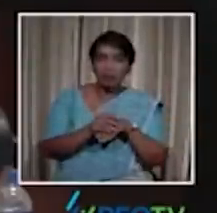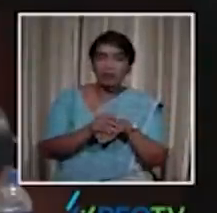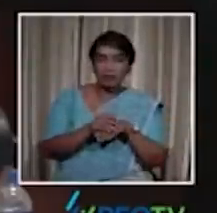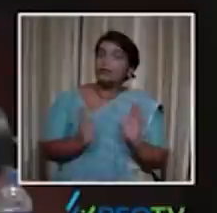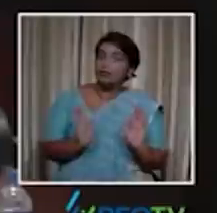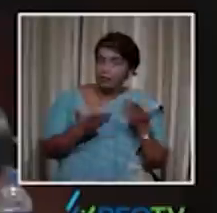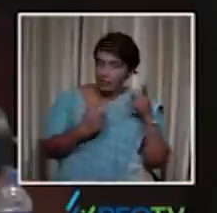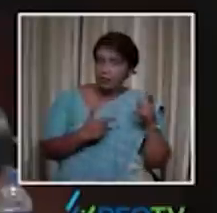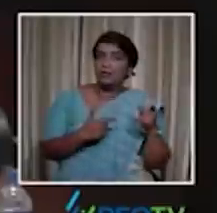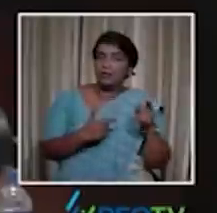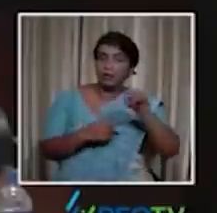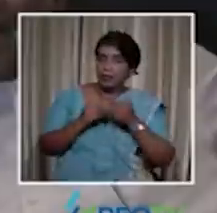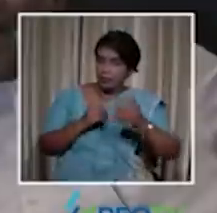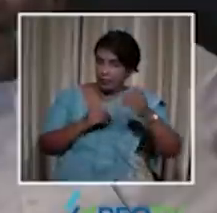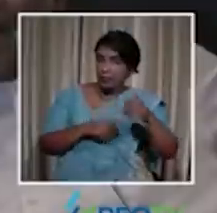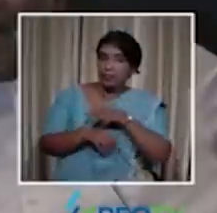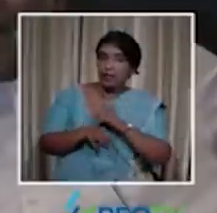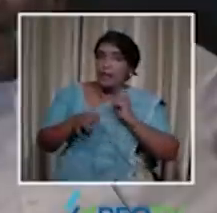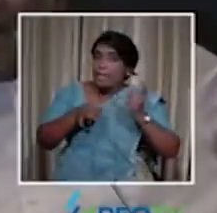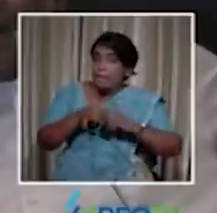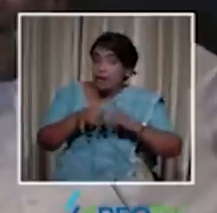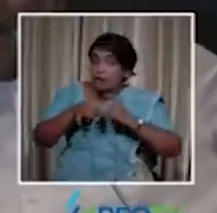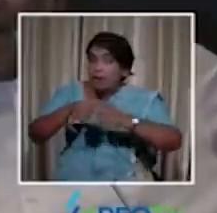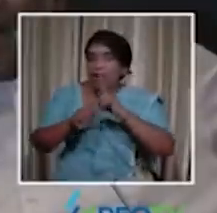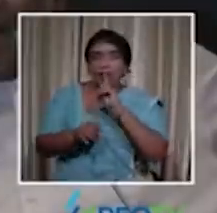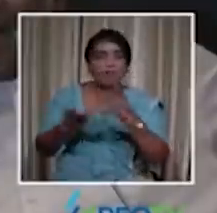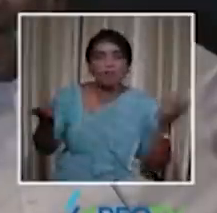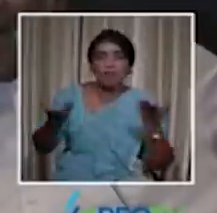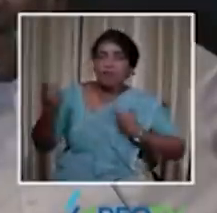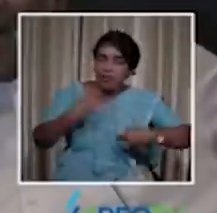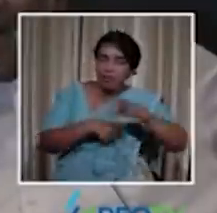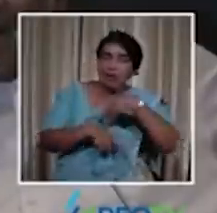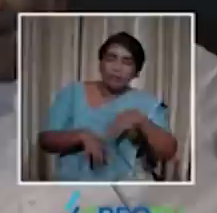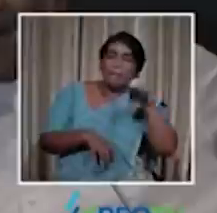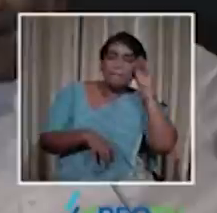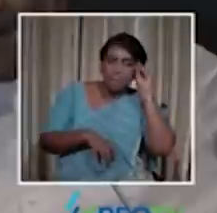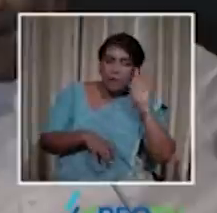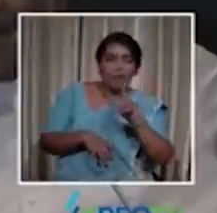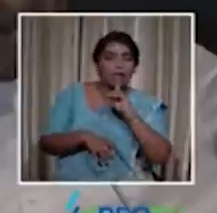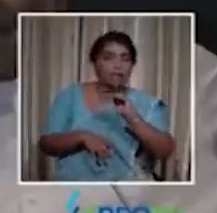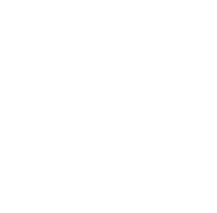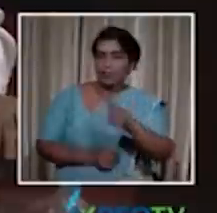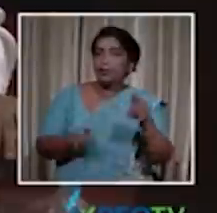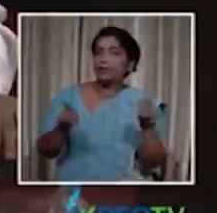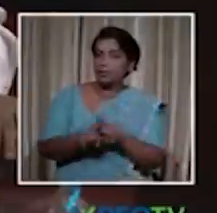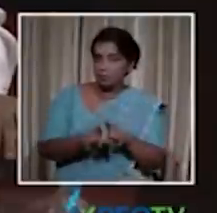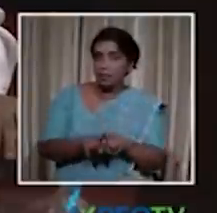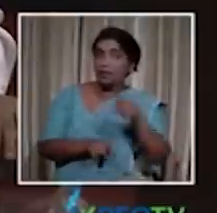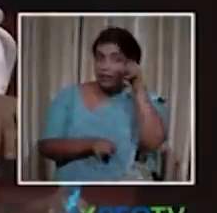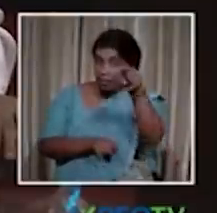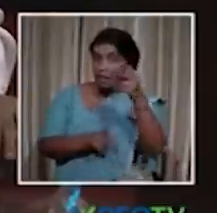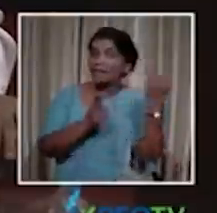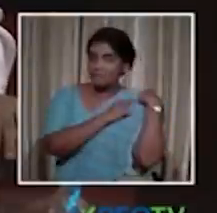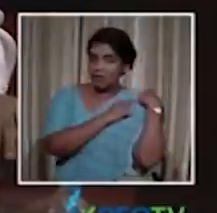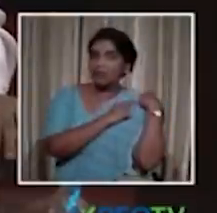ක්‍රියාත්මක කරන්නට ඔබතුමා බැඳිලා සිටිනවා. We all agree that parliamentary order is given by the speaker. That cannot be questioned. ඔබතුමාගේ